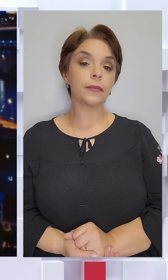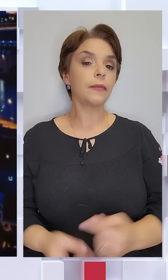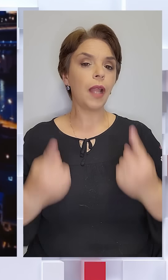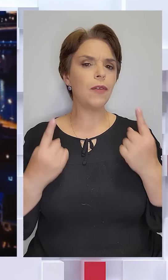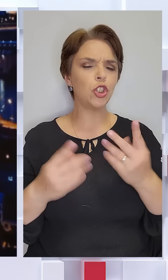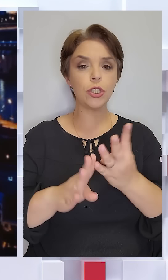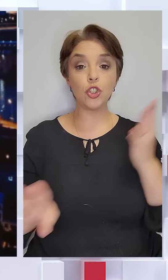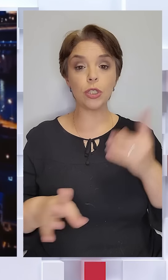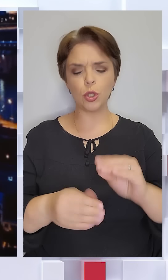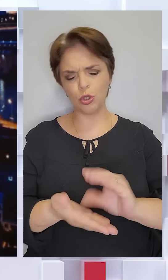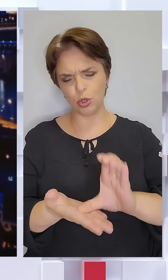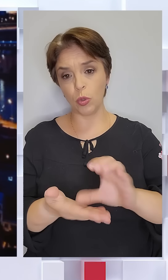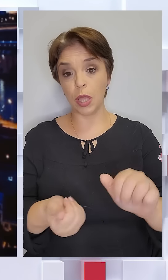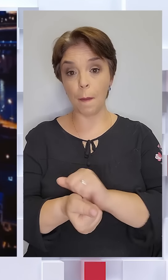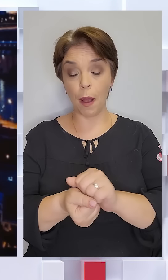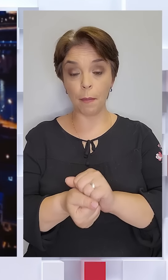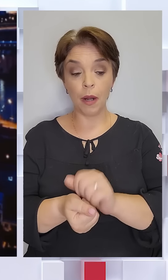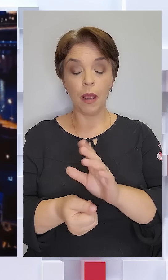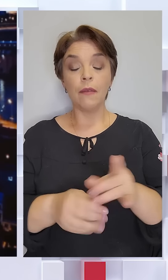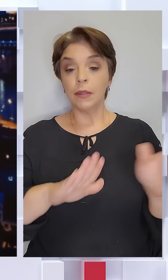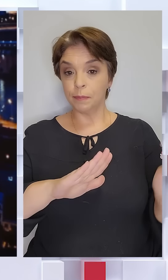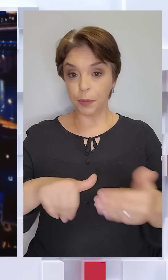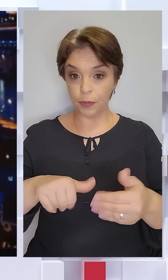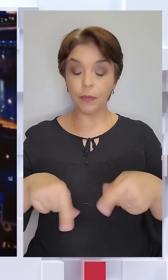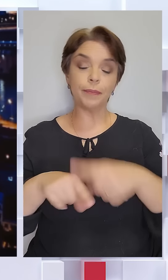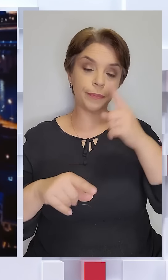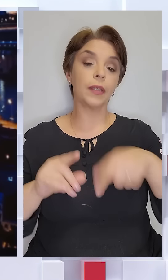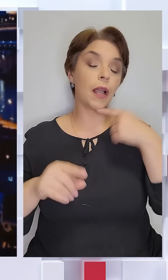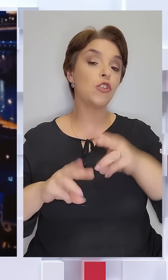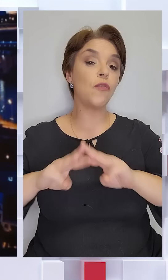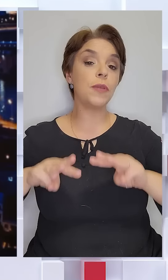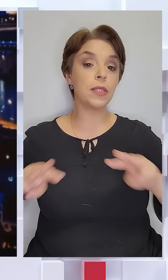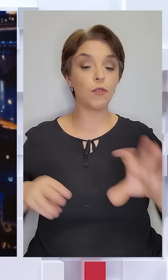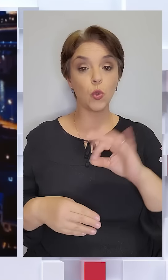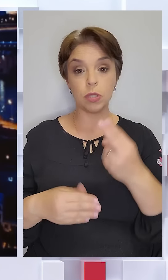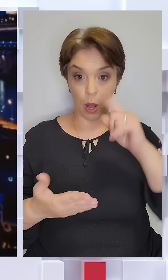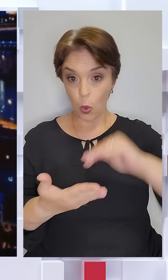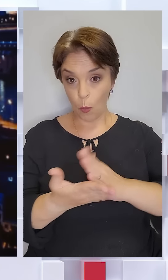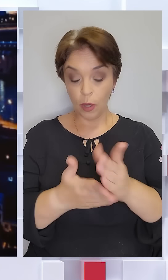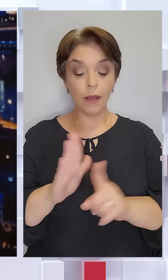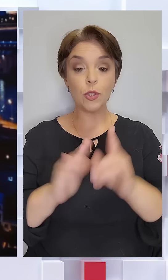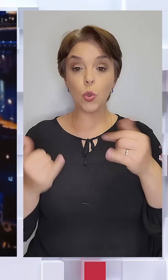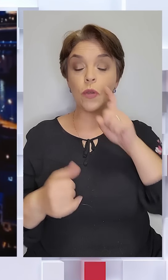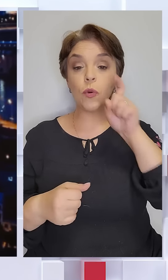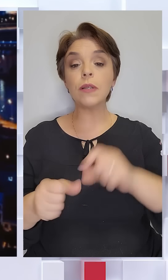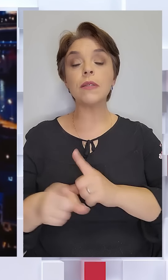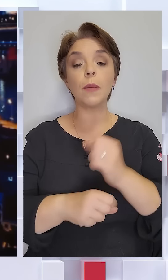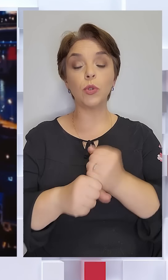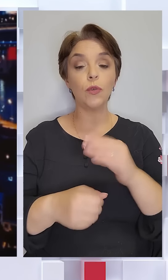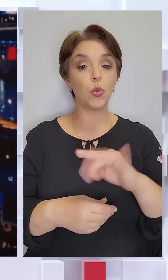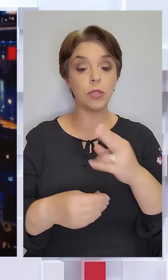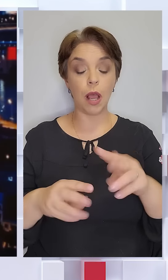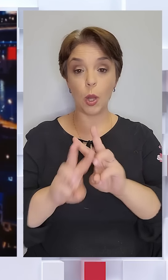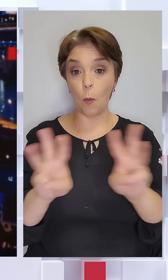Величезні черги і стоси паперів відійдуть в минуле, так запевняють у Міністерстві соціальної політики. Від сьогодні в Україні запрацював новий